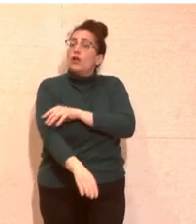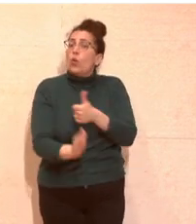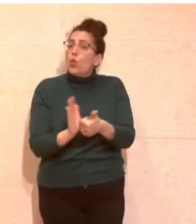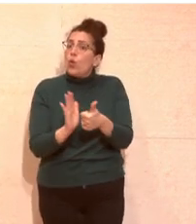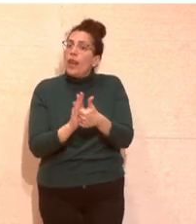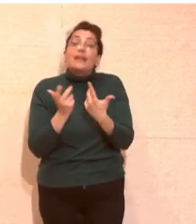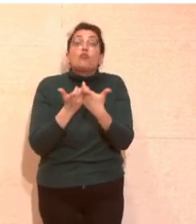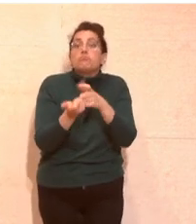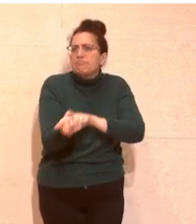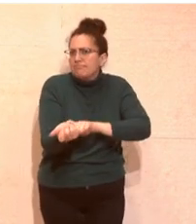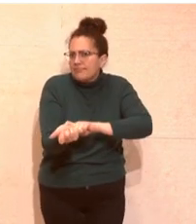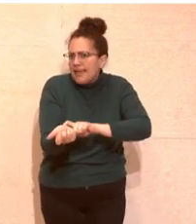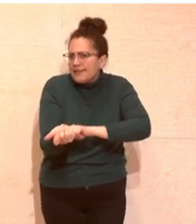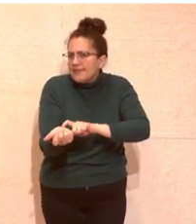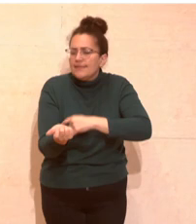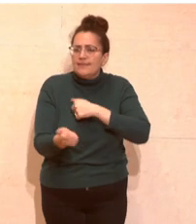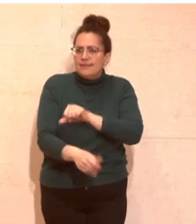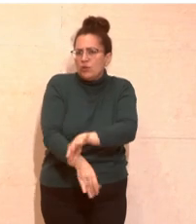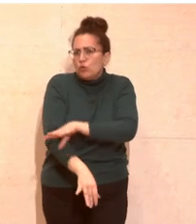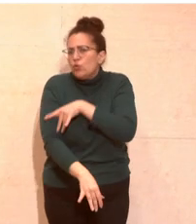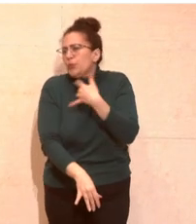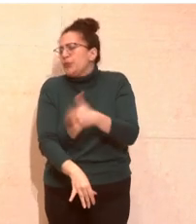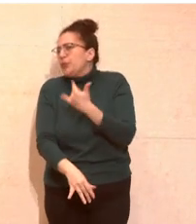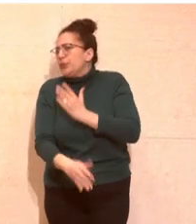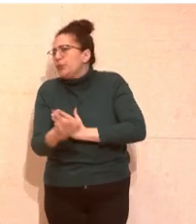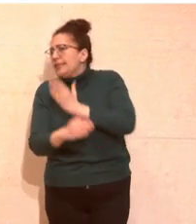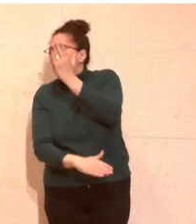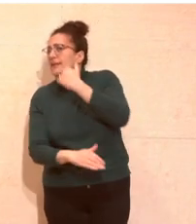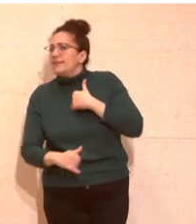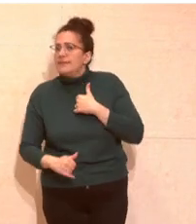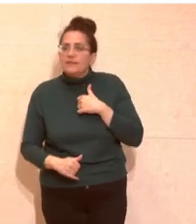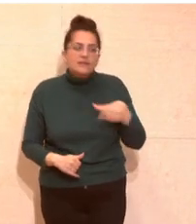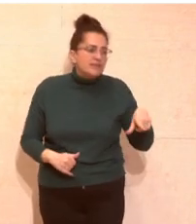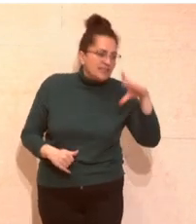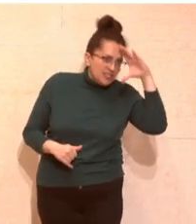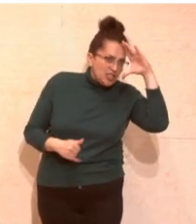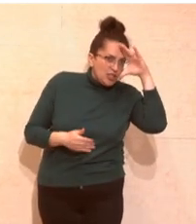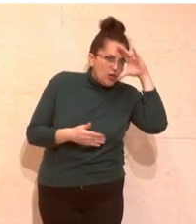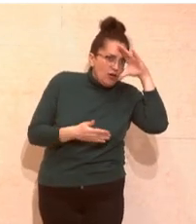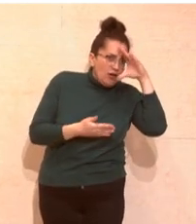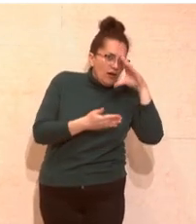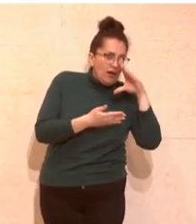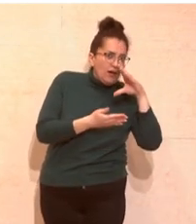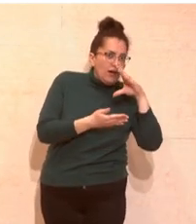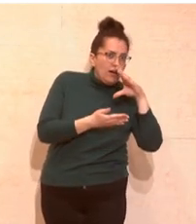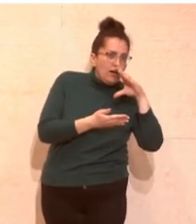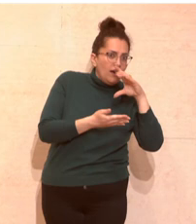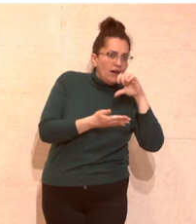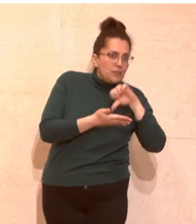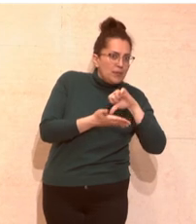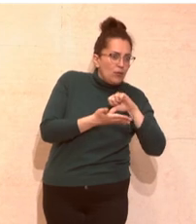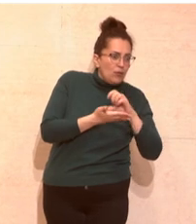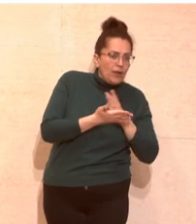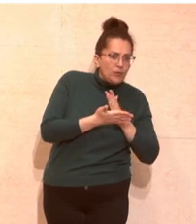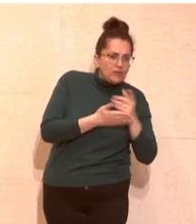Quand il y a du stress, quand il y a des émotions très fortes, on va voir le sommeil paradoxal changer. Et il y a probablement quelque